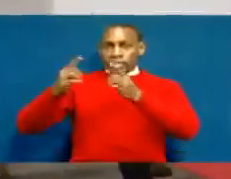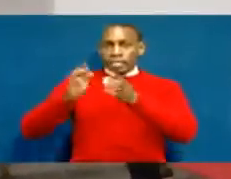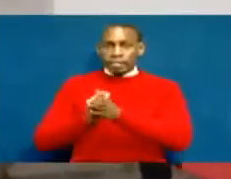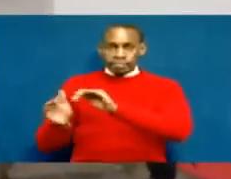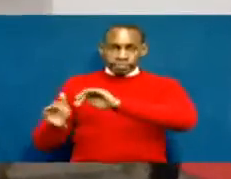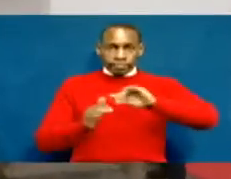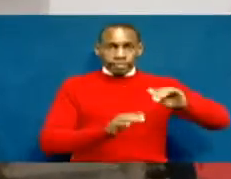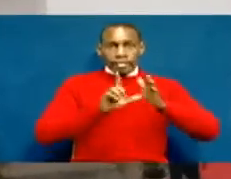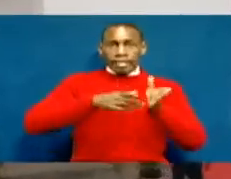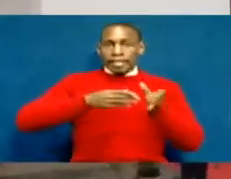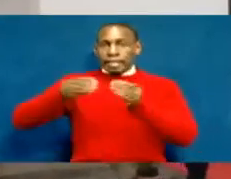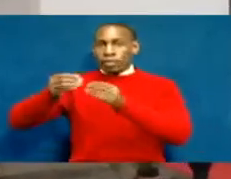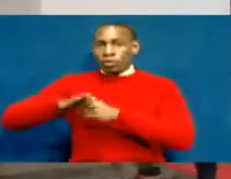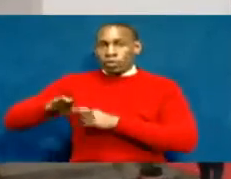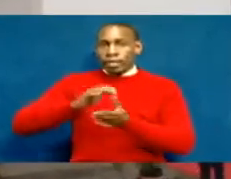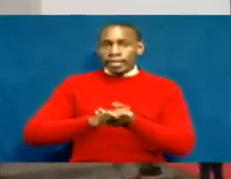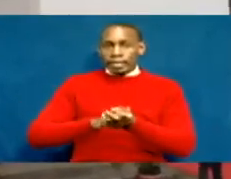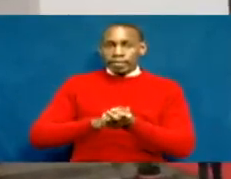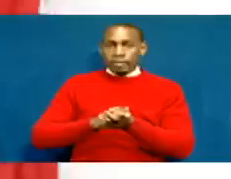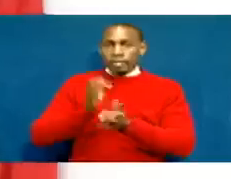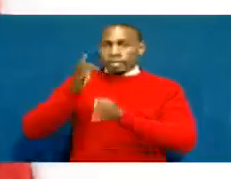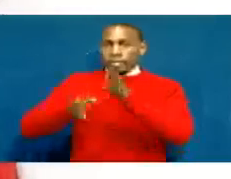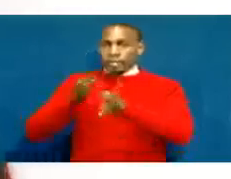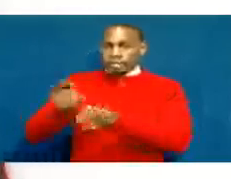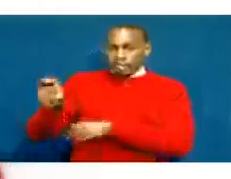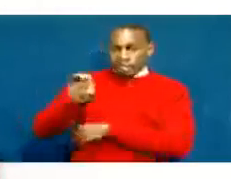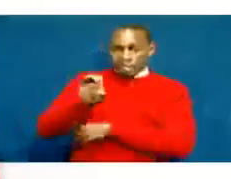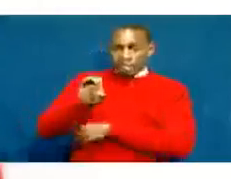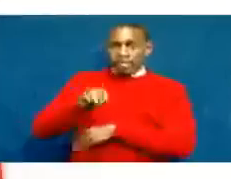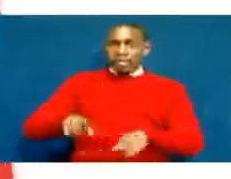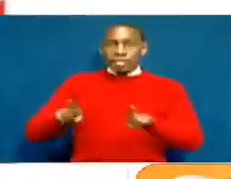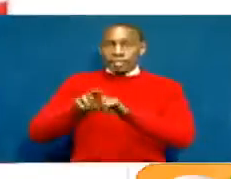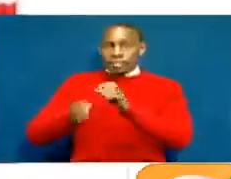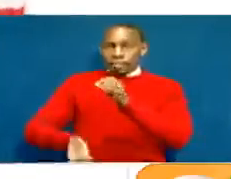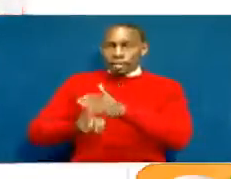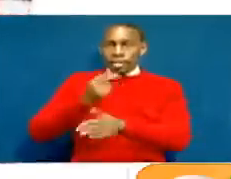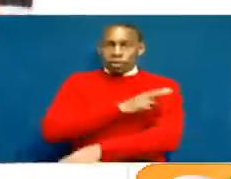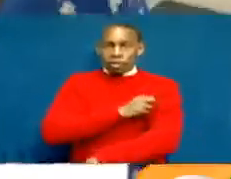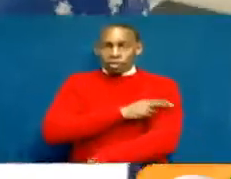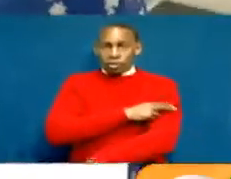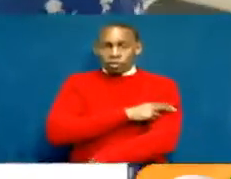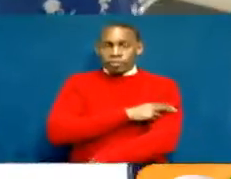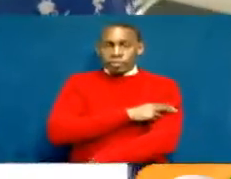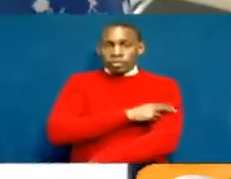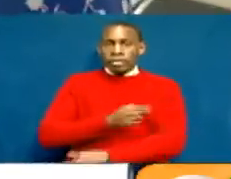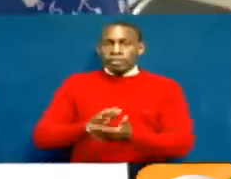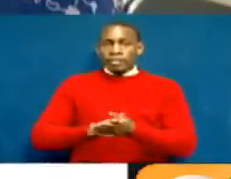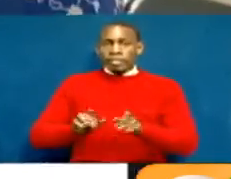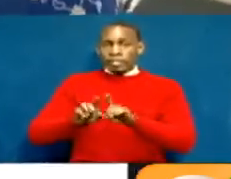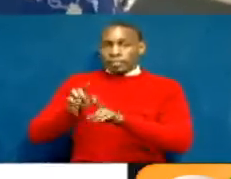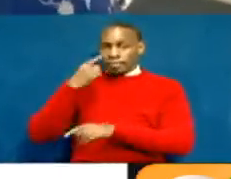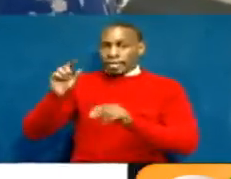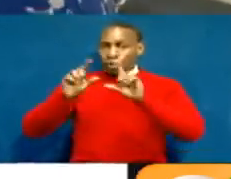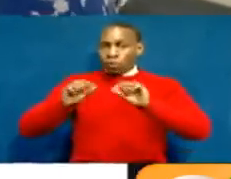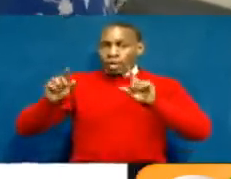Kisha rais alielekea eneo la Mihango Embakasi East ambapo alifungua hospitali nyingine, hapa